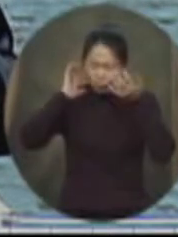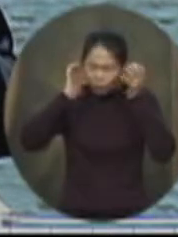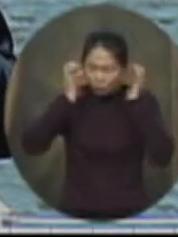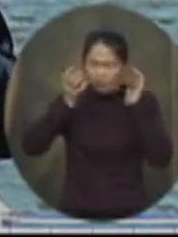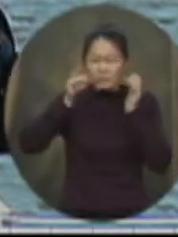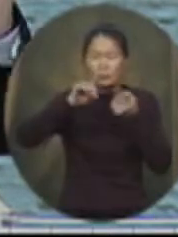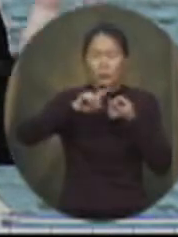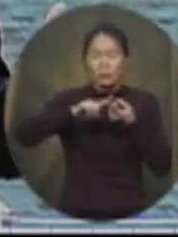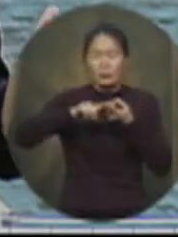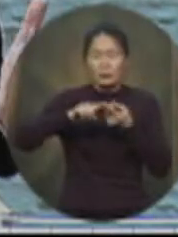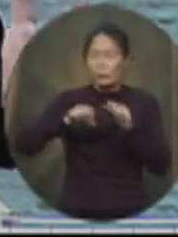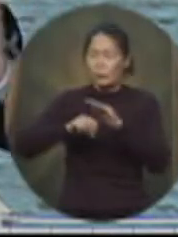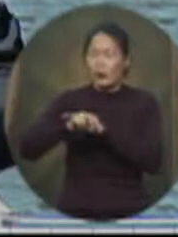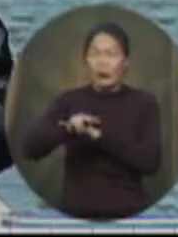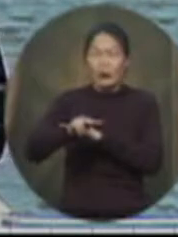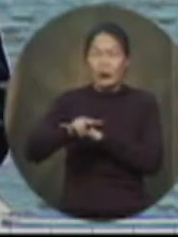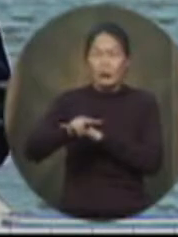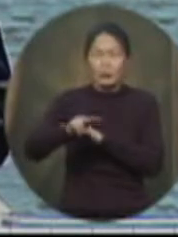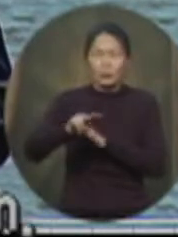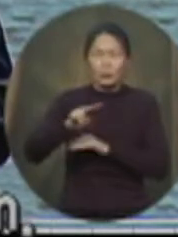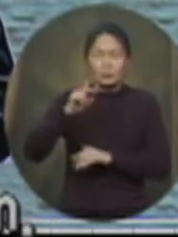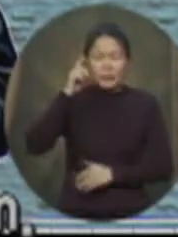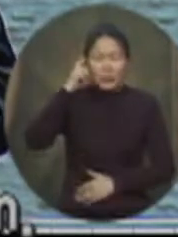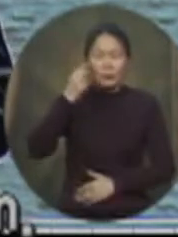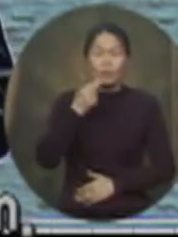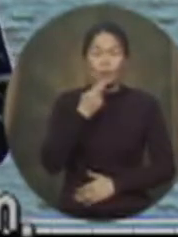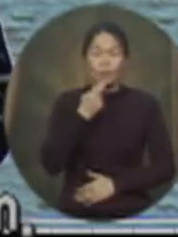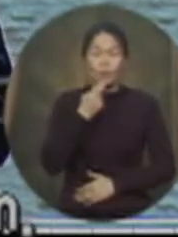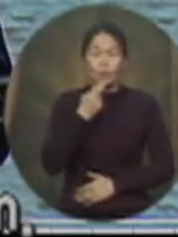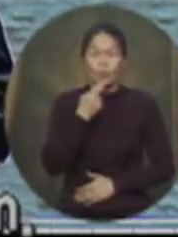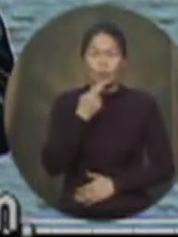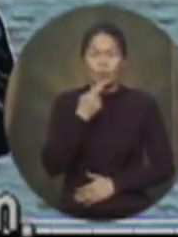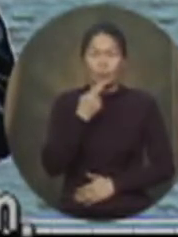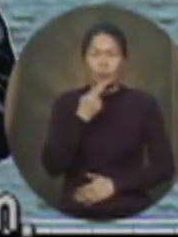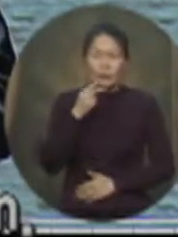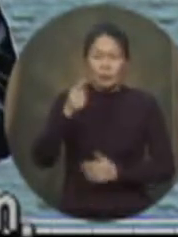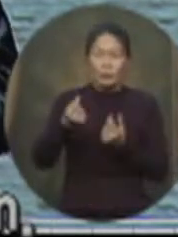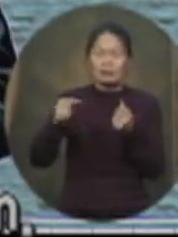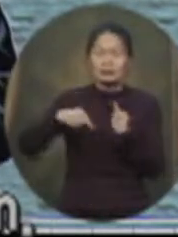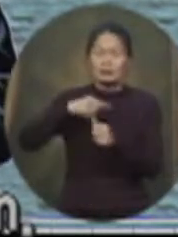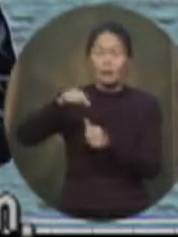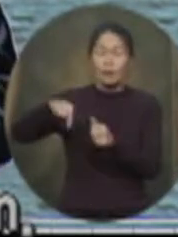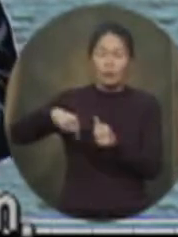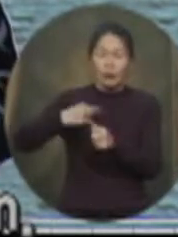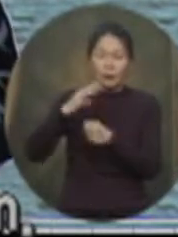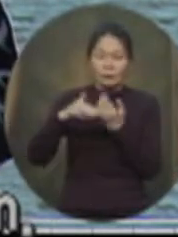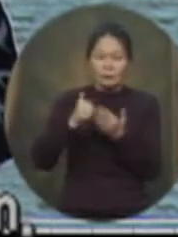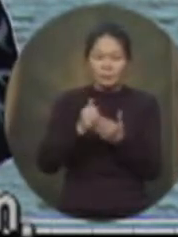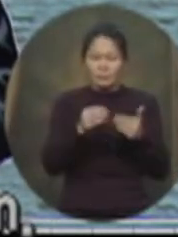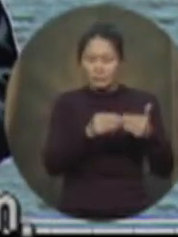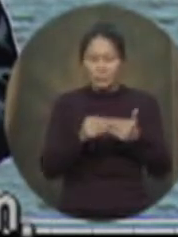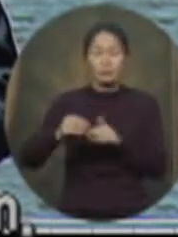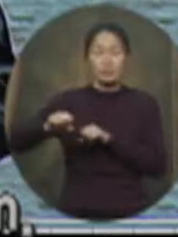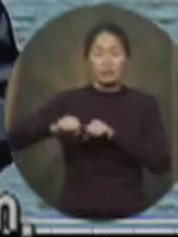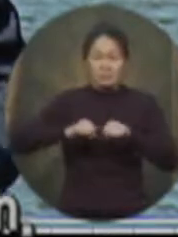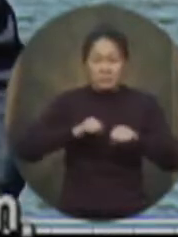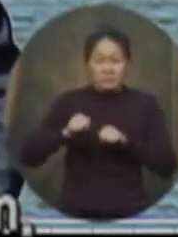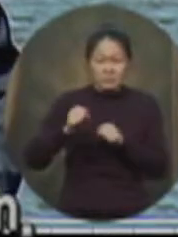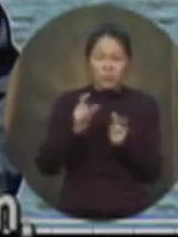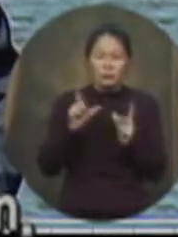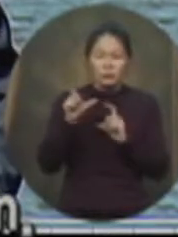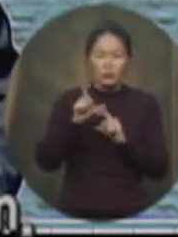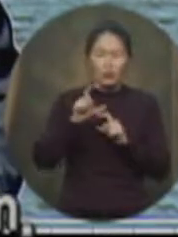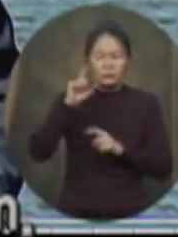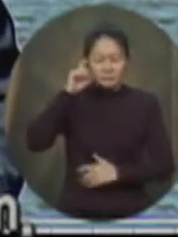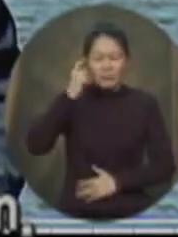또는 도망가려고 하곤 하지 않고 그 상황 속에 하나님의 인도하심과 역사하심을 더 생각할 수